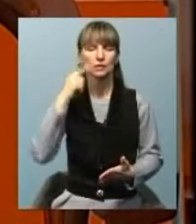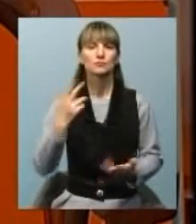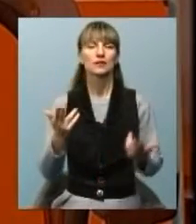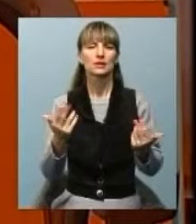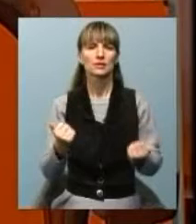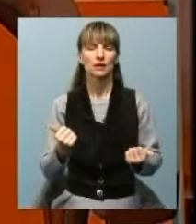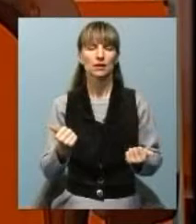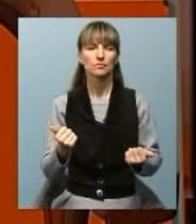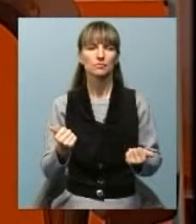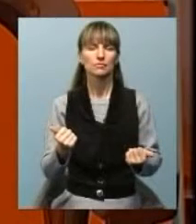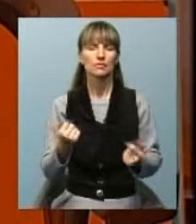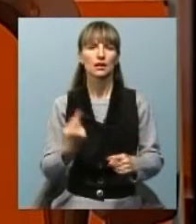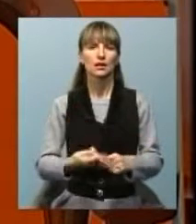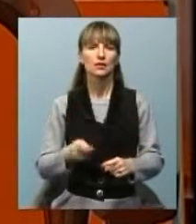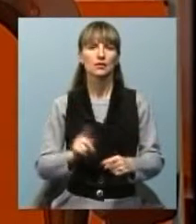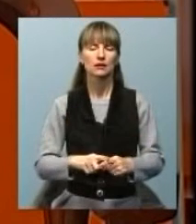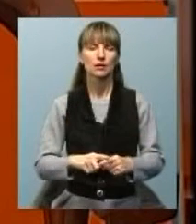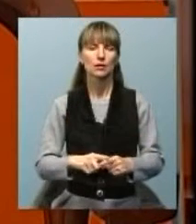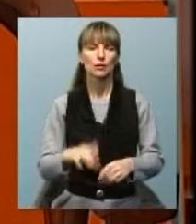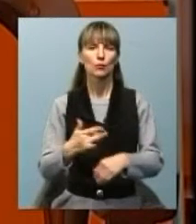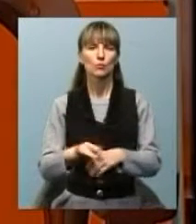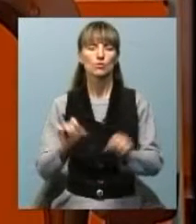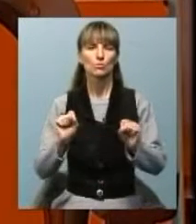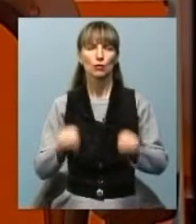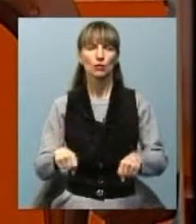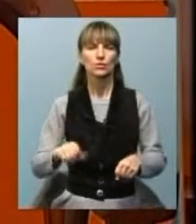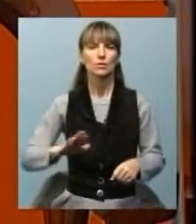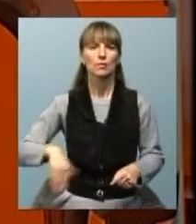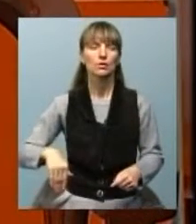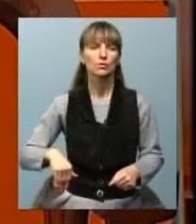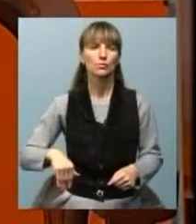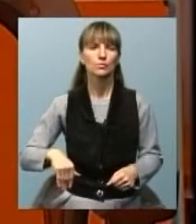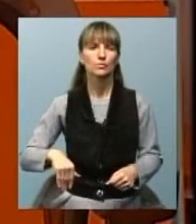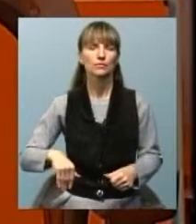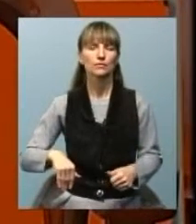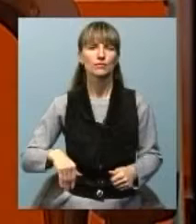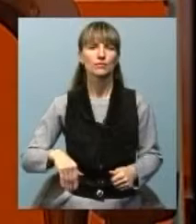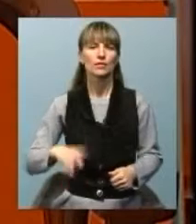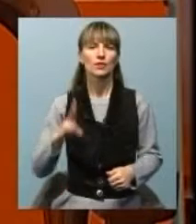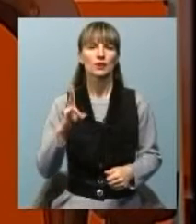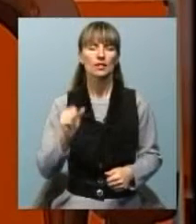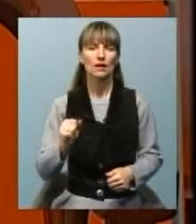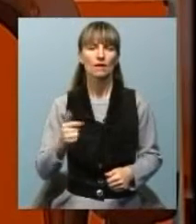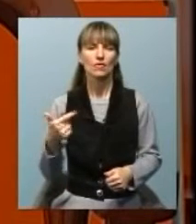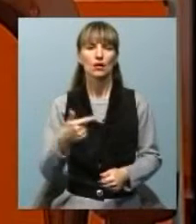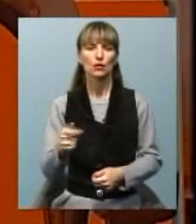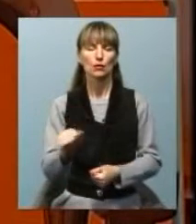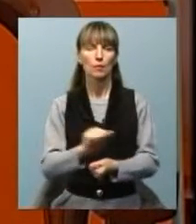Да, та мусор можна потім на переробку